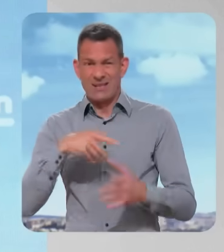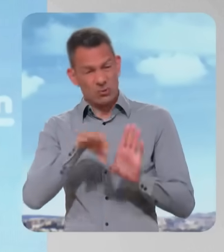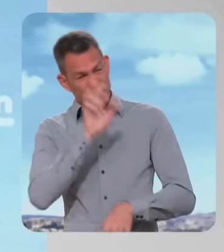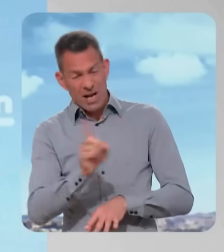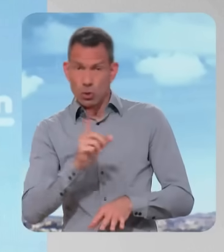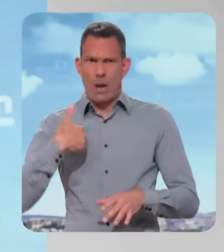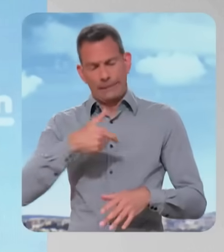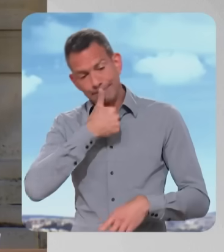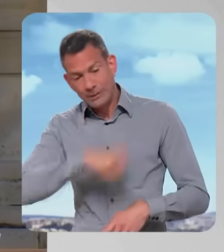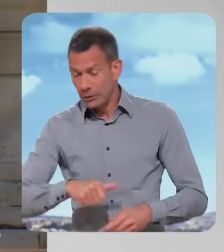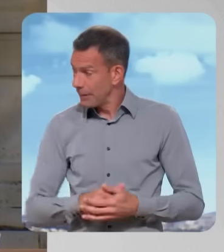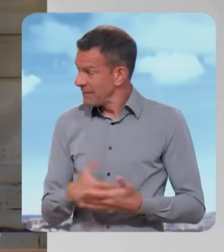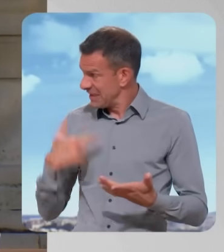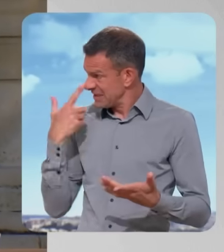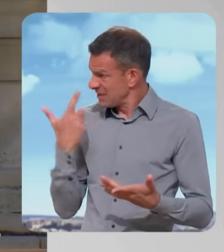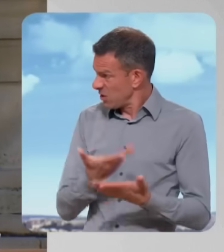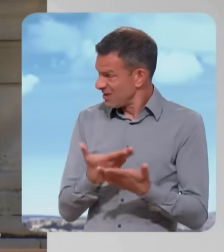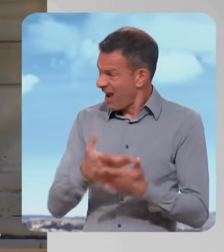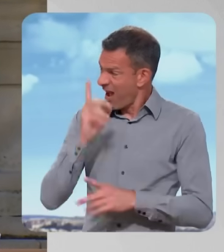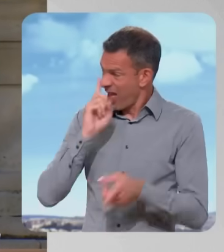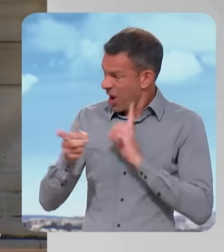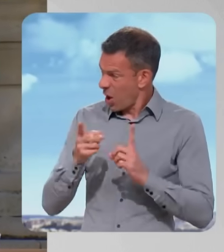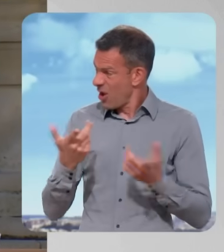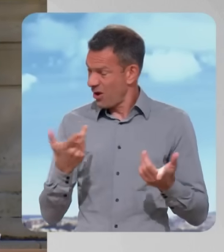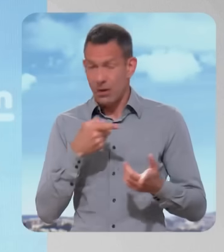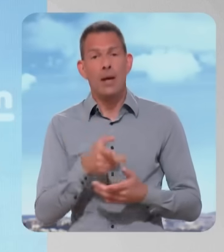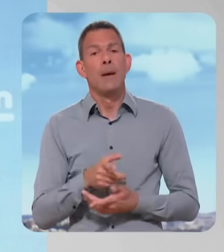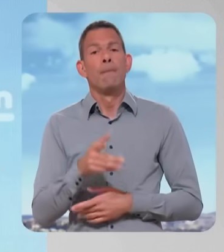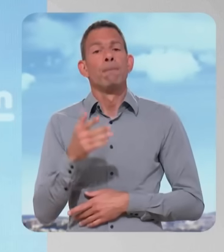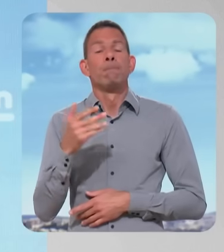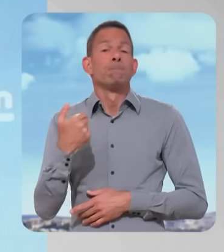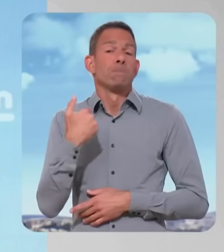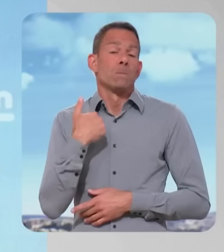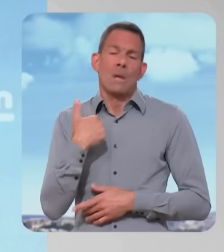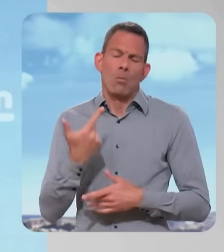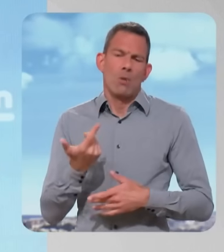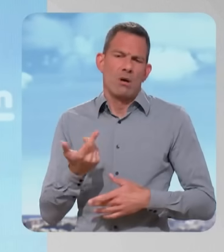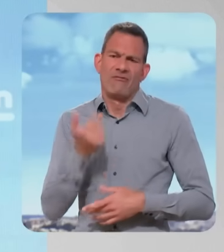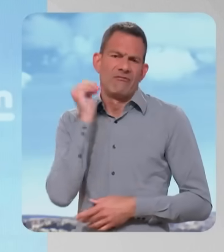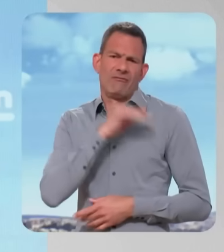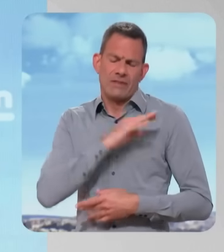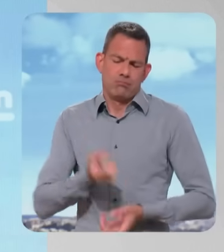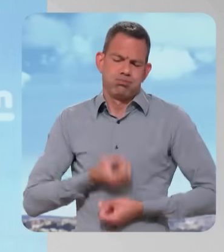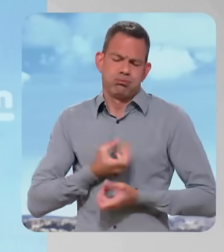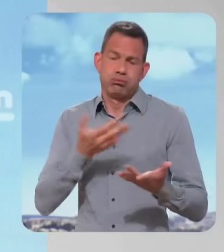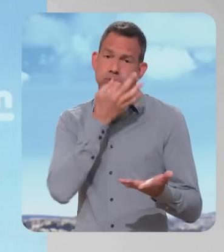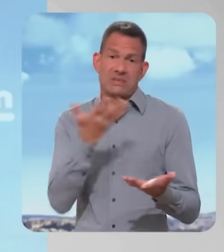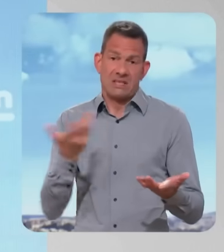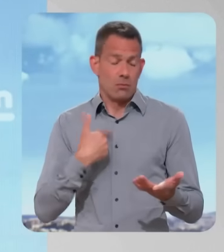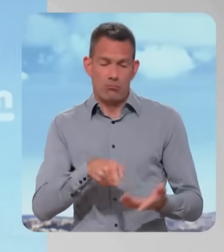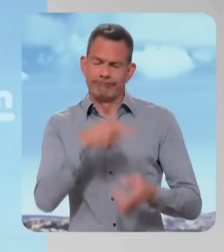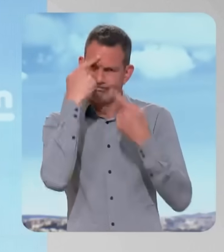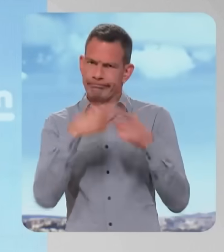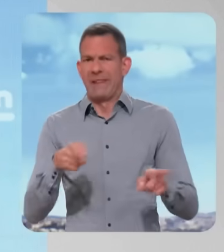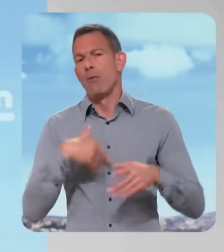pivé maintenant qu'on en connait les résultats qu'on en connait vous savez moi j'ai été une de celles qui s'est exprimé très rapidement pour dire que j'étais opposé à cette